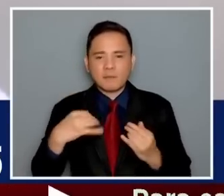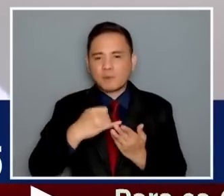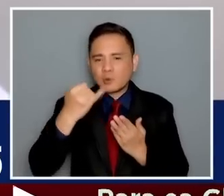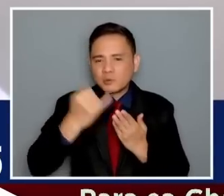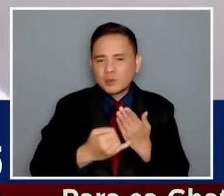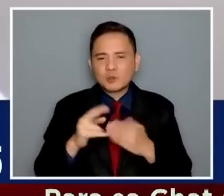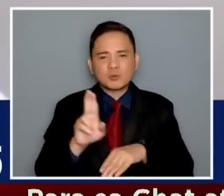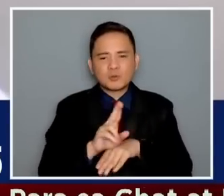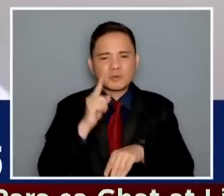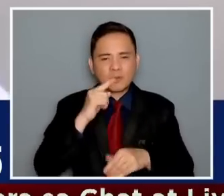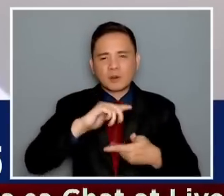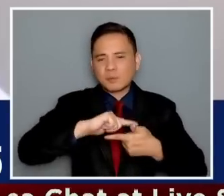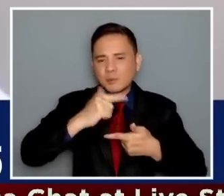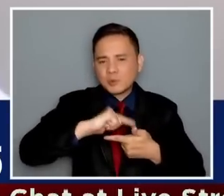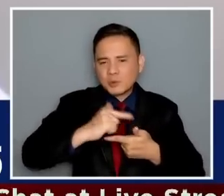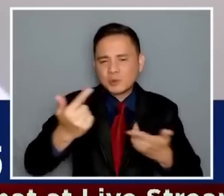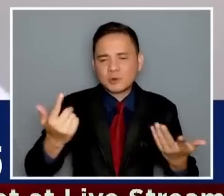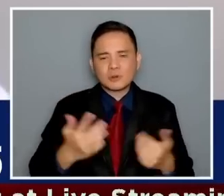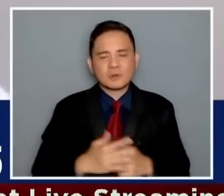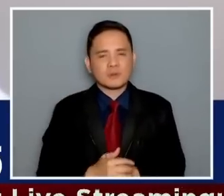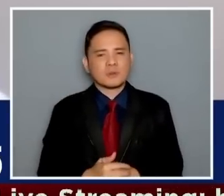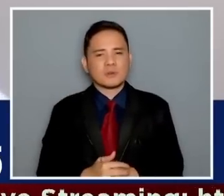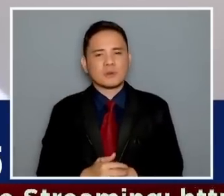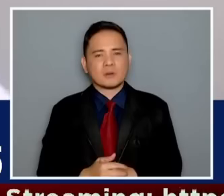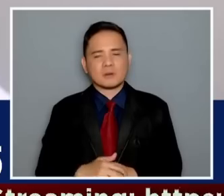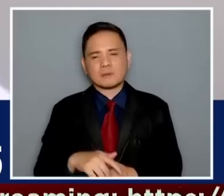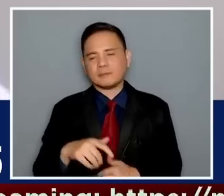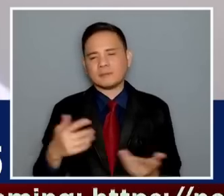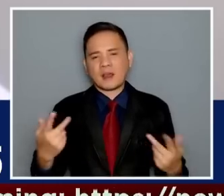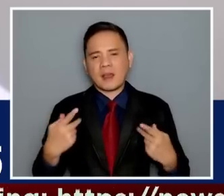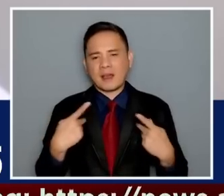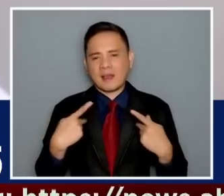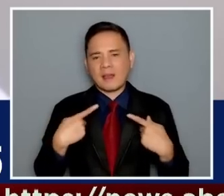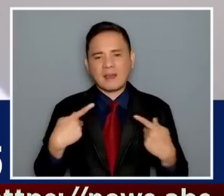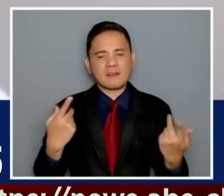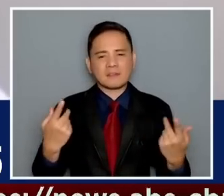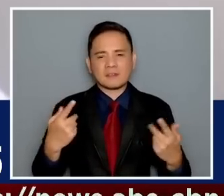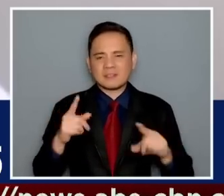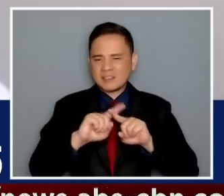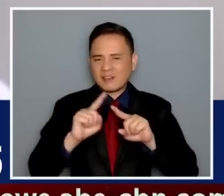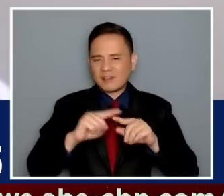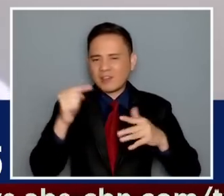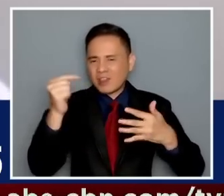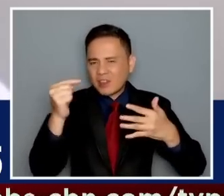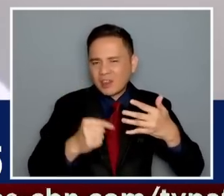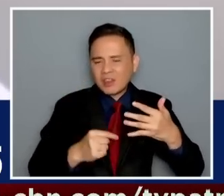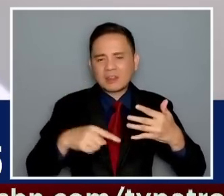na ipapasa. Meron din po akong event na ihahandle sana na